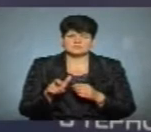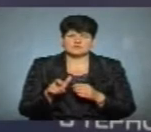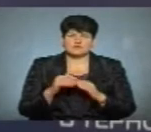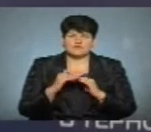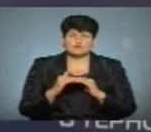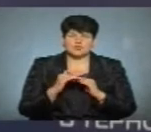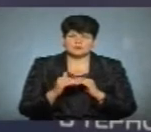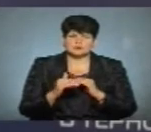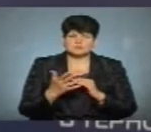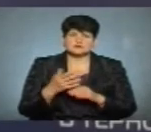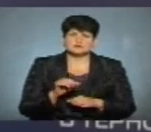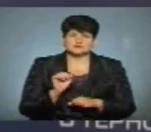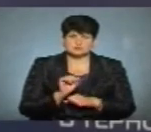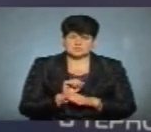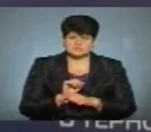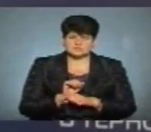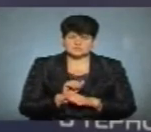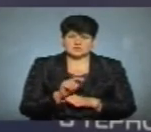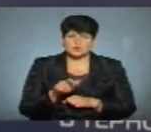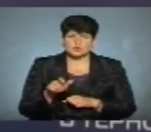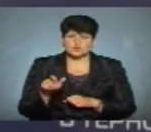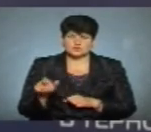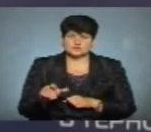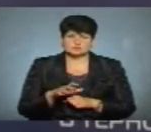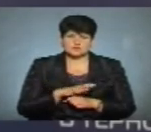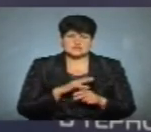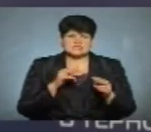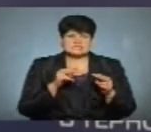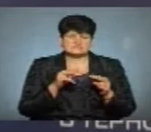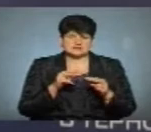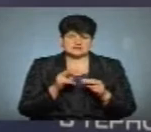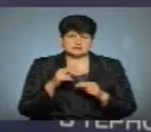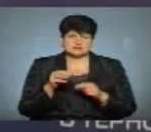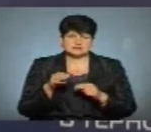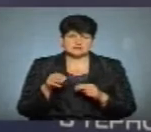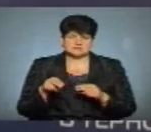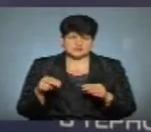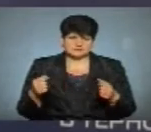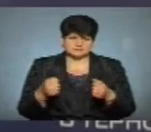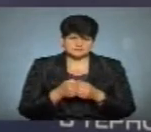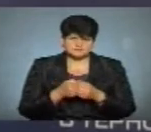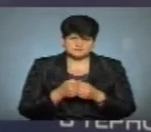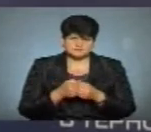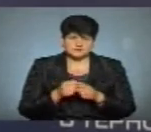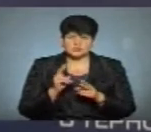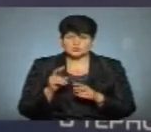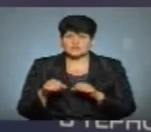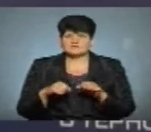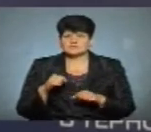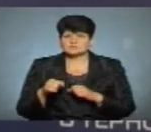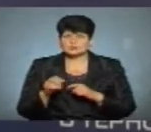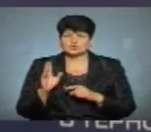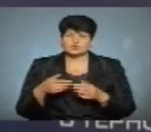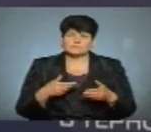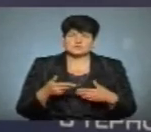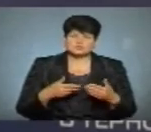поле, де і зупинився. Люди, які були свідками дорожньо-транспортної пригоди, хто на велосипеді, хто пішком,